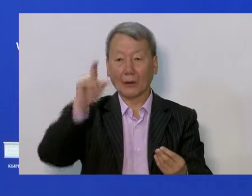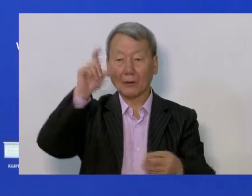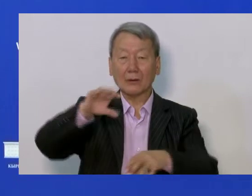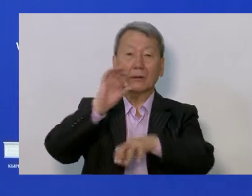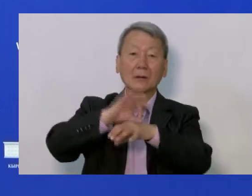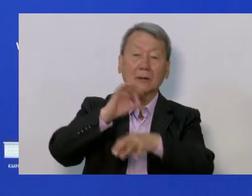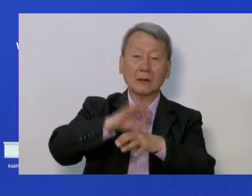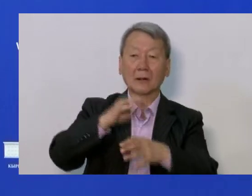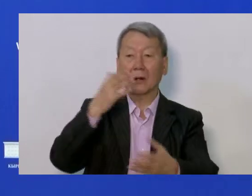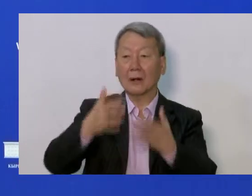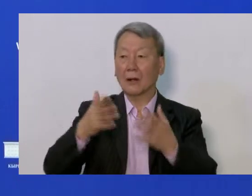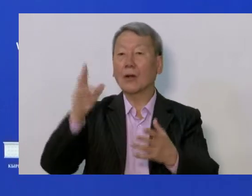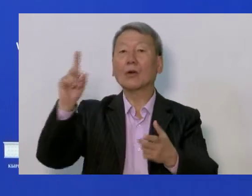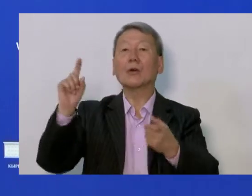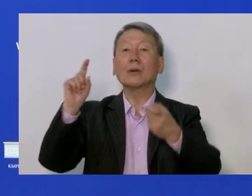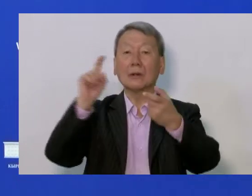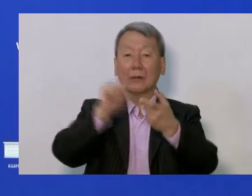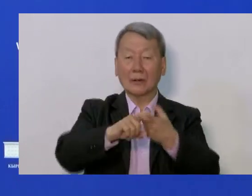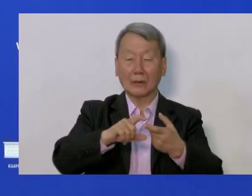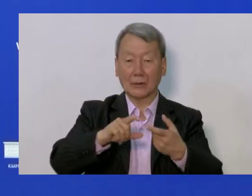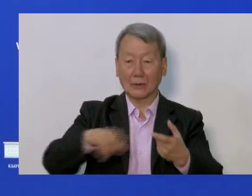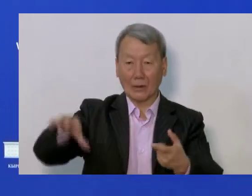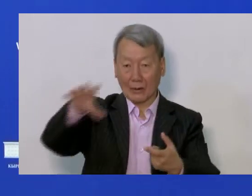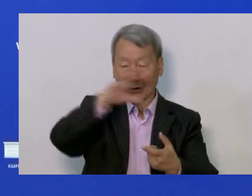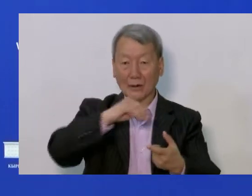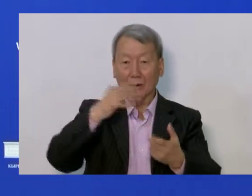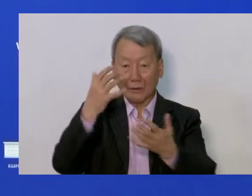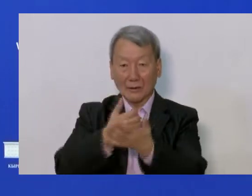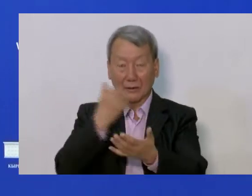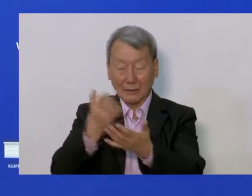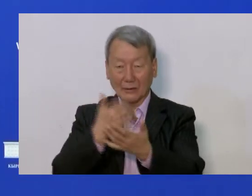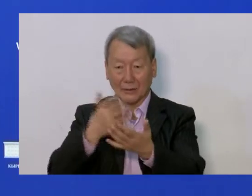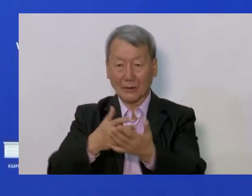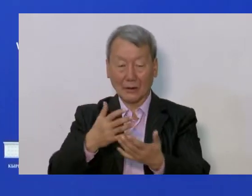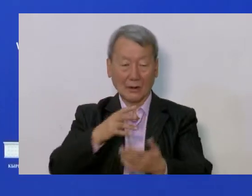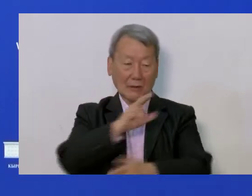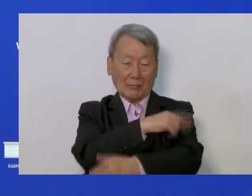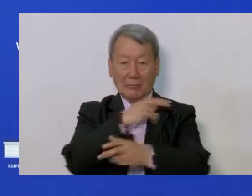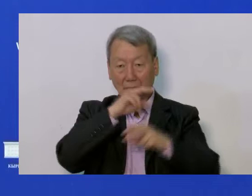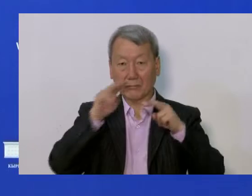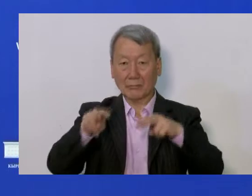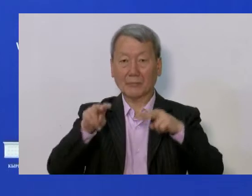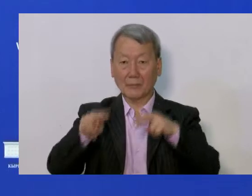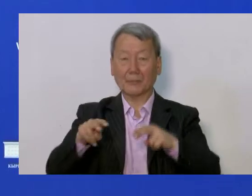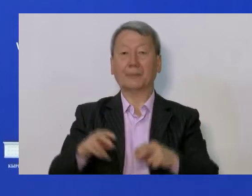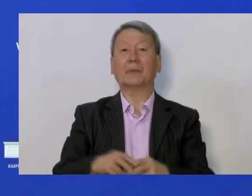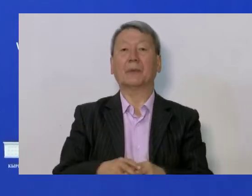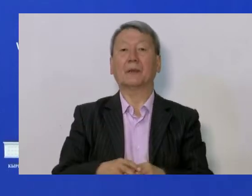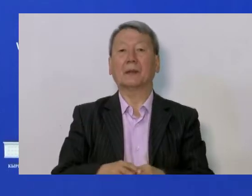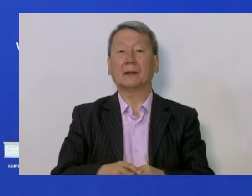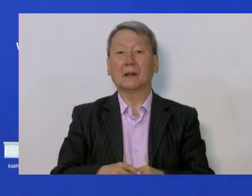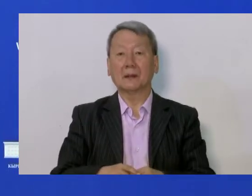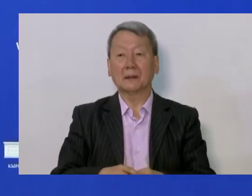калган же болбосо жугузуп алган учурлардын баарын таап мына көзөмөлгө алып турган учурубуз.